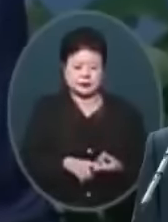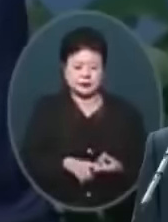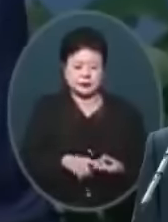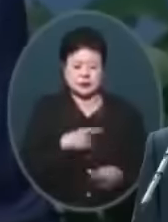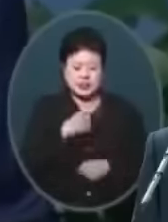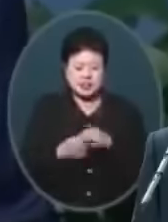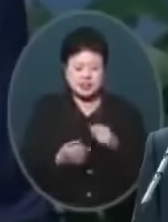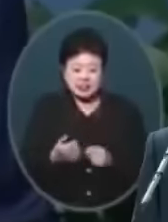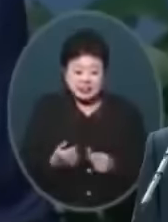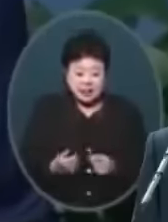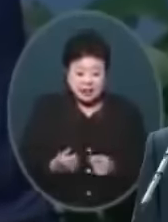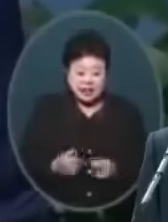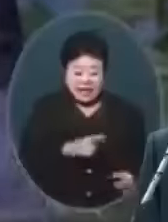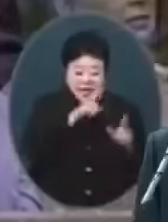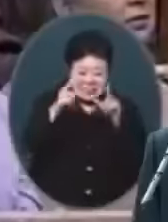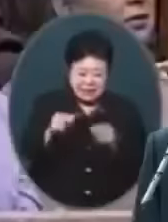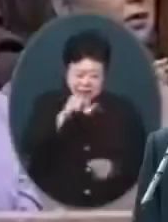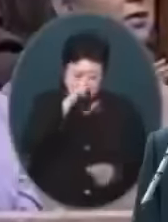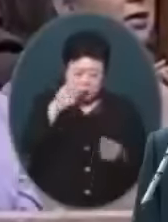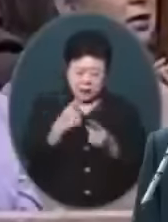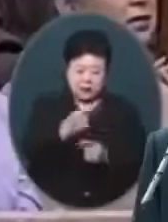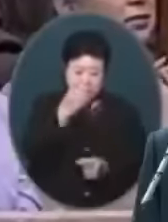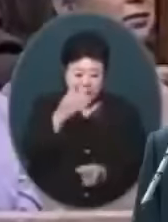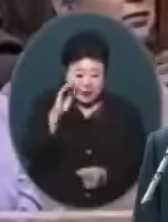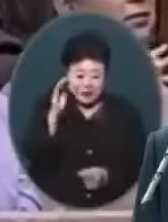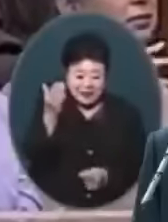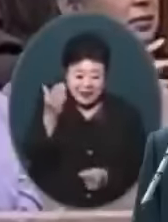1년 안 되어서 여러분 생활이 확 변화될 것입니다.